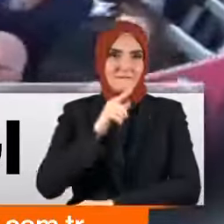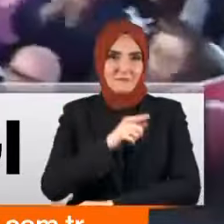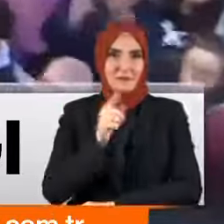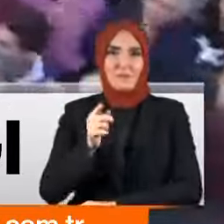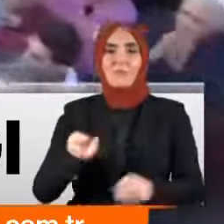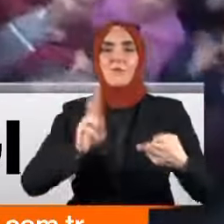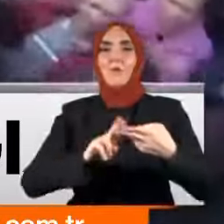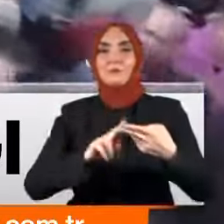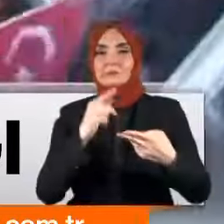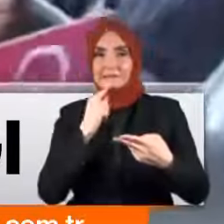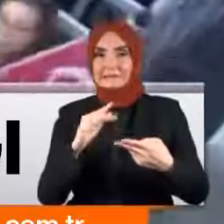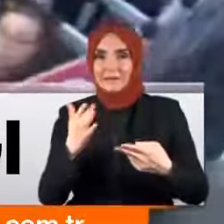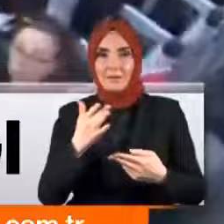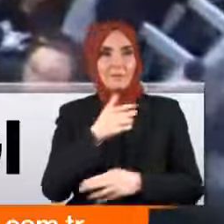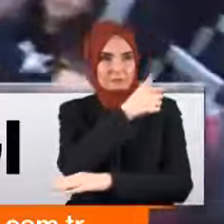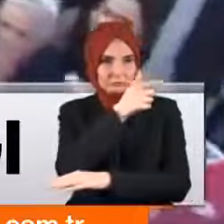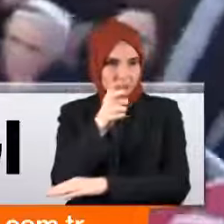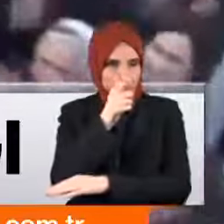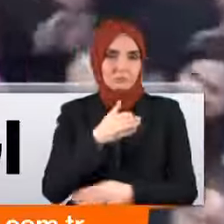montaj iddialarını çürüttü.